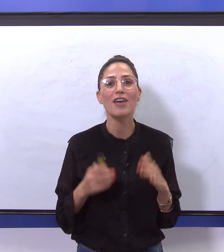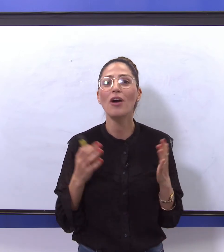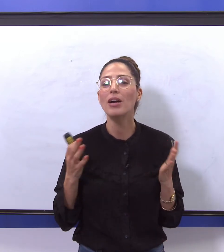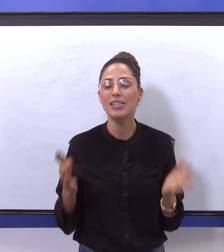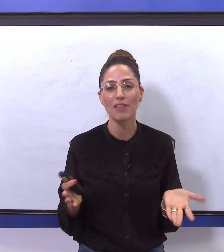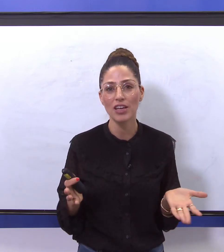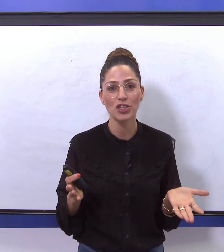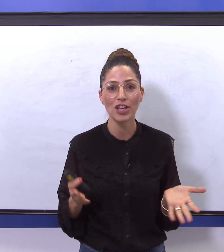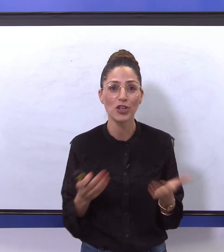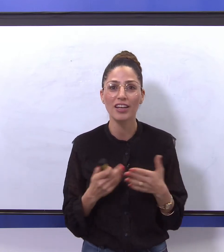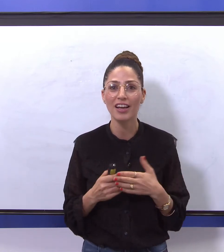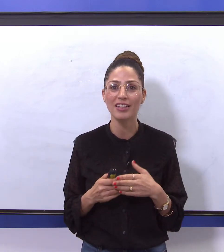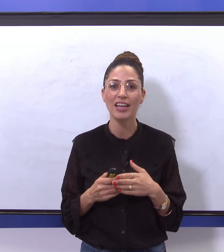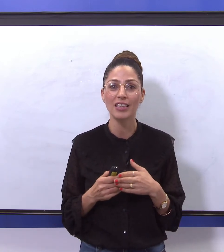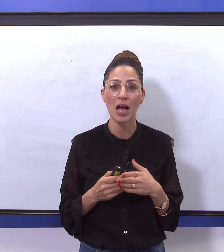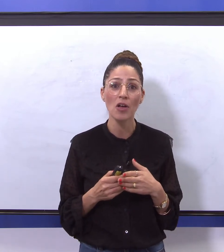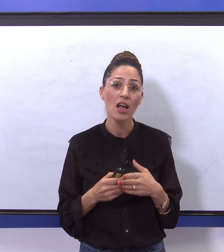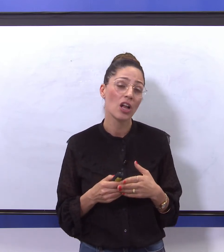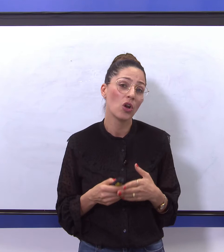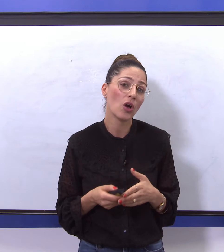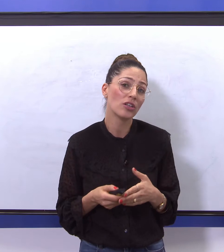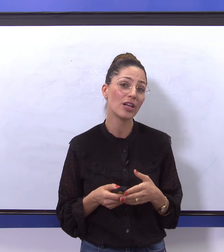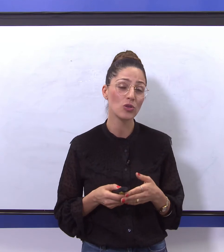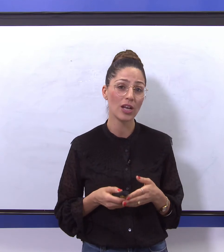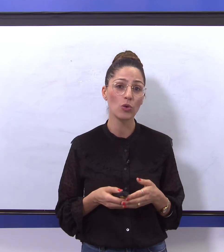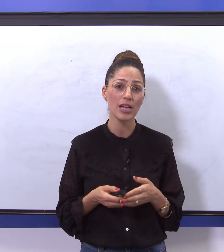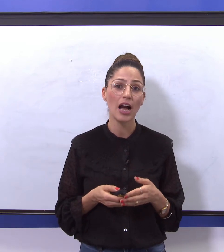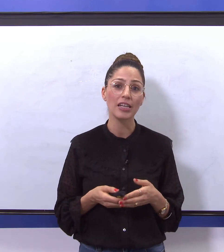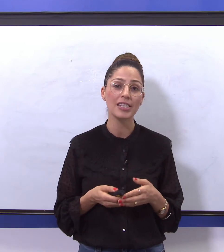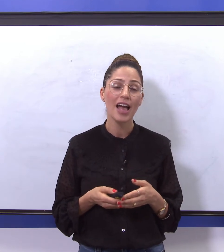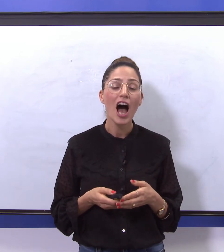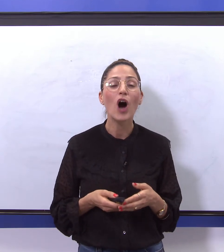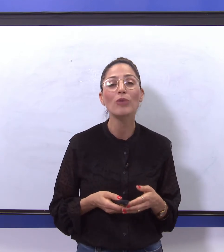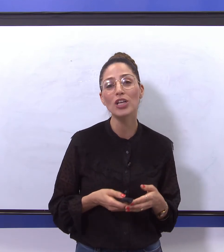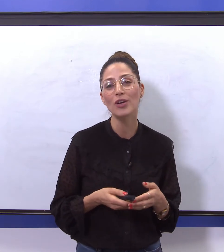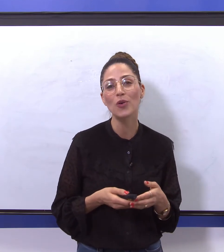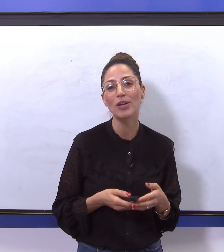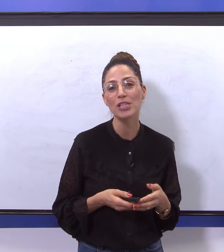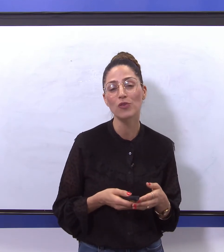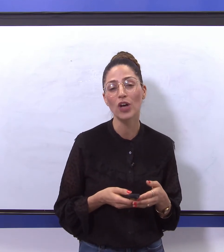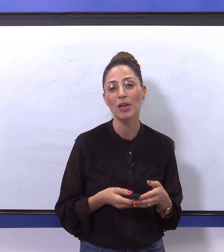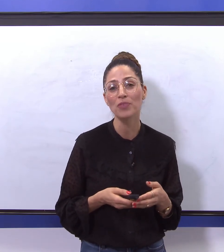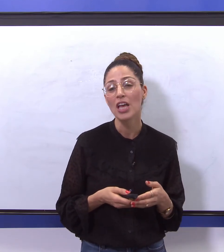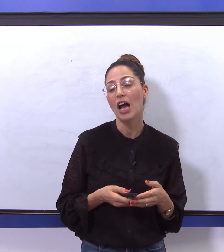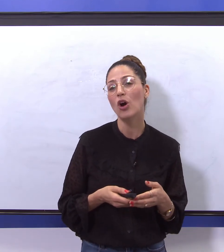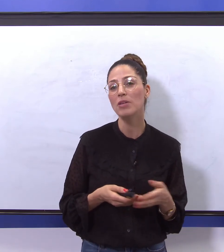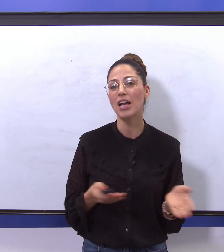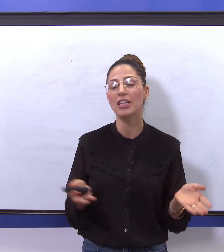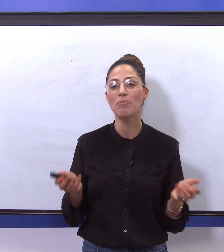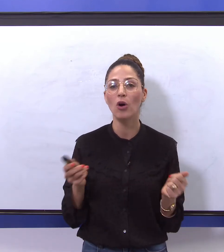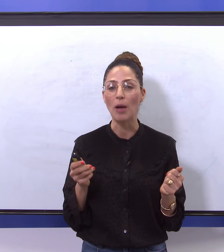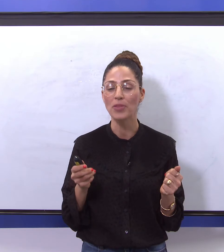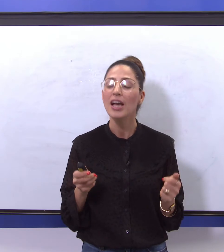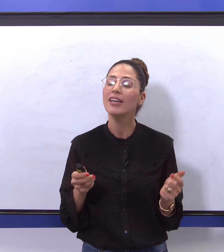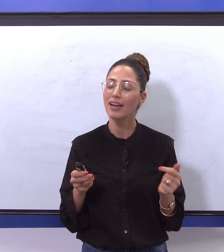וואו, זה ספר מקסים וישן שאני הייתי ילדה, לא יכולתי לטוס לחוץ לארץ. ההורים שלי היו קונים לי ספרים על כל מיני